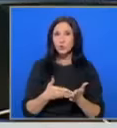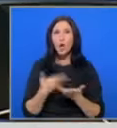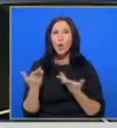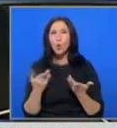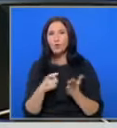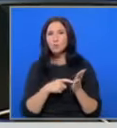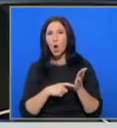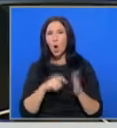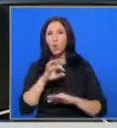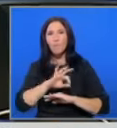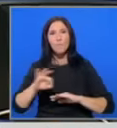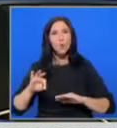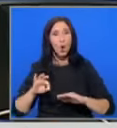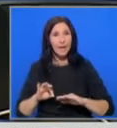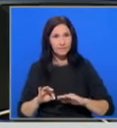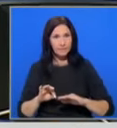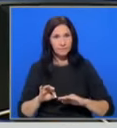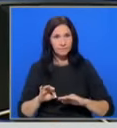Когато законопроектът